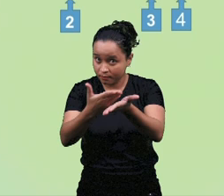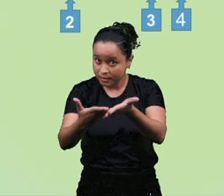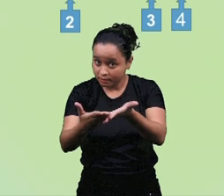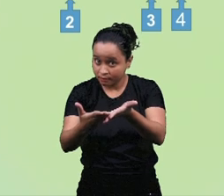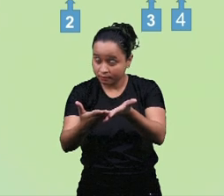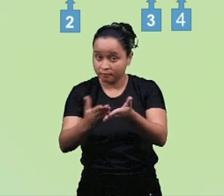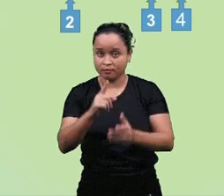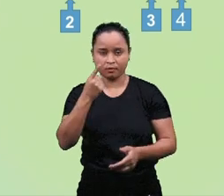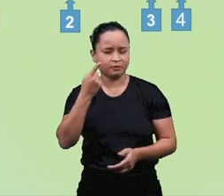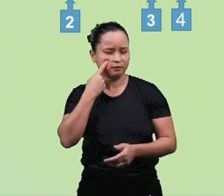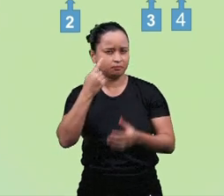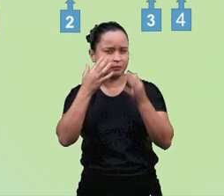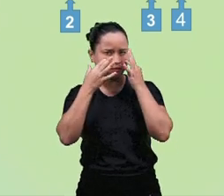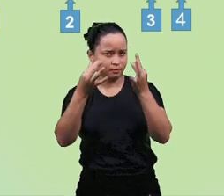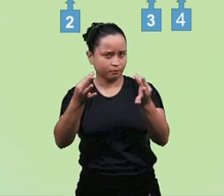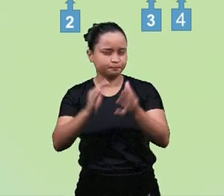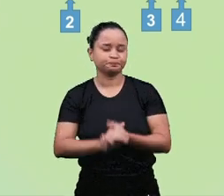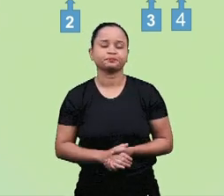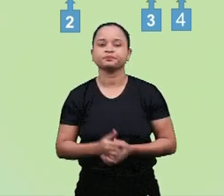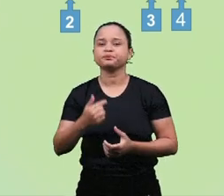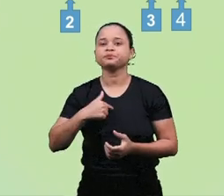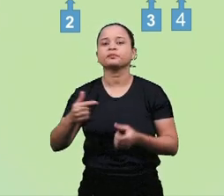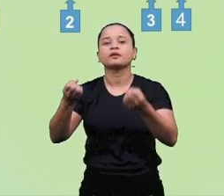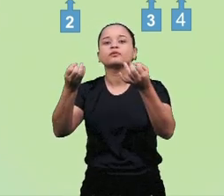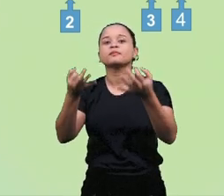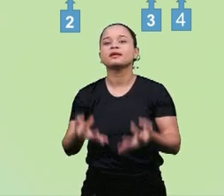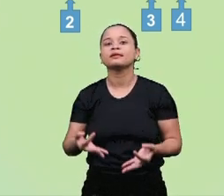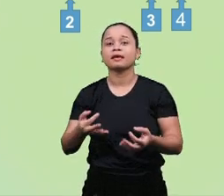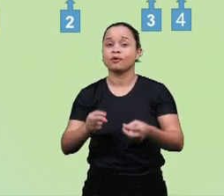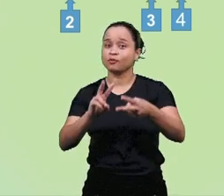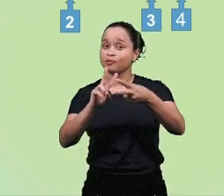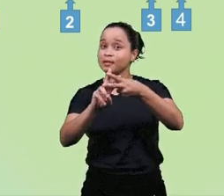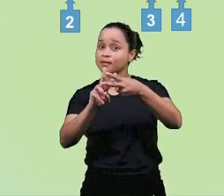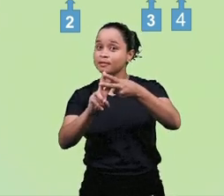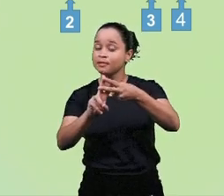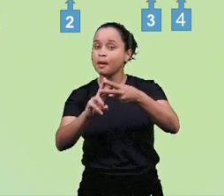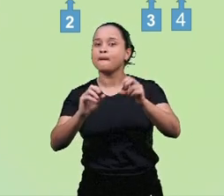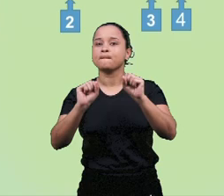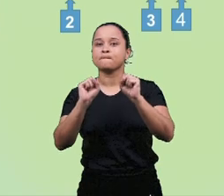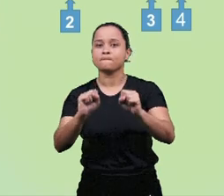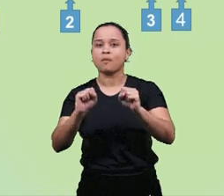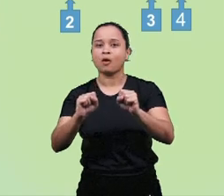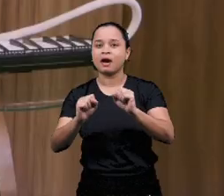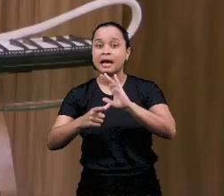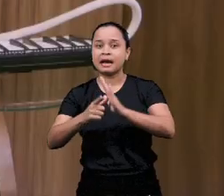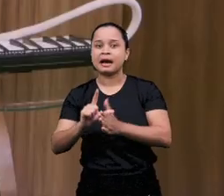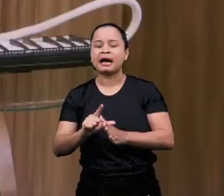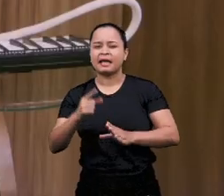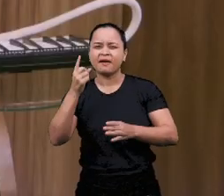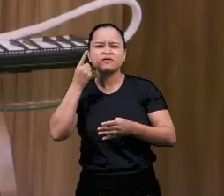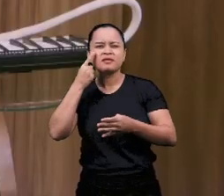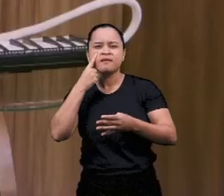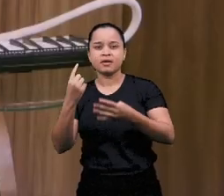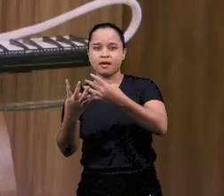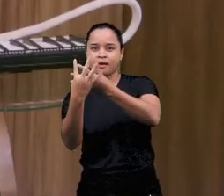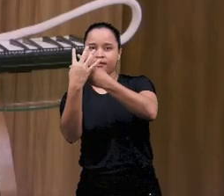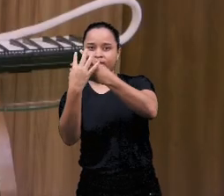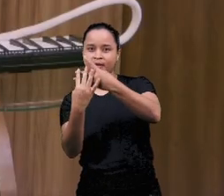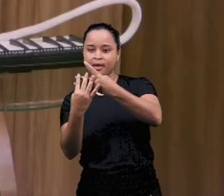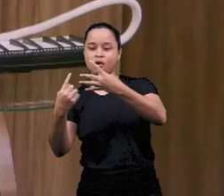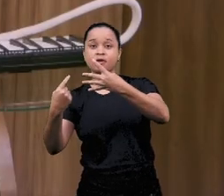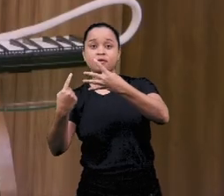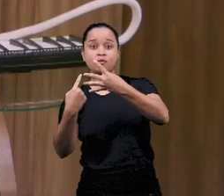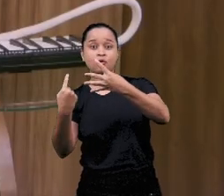Observez. J'ai commenté que le jazz peut être mis au début, ici,